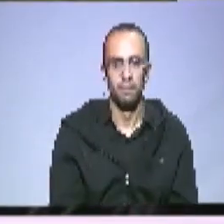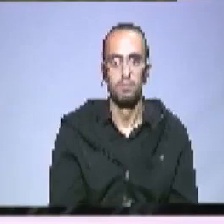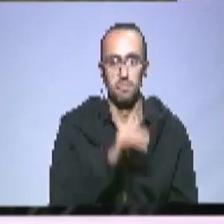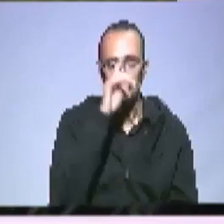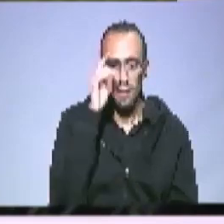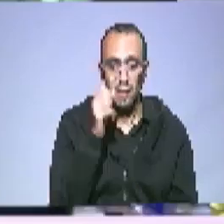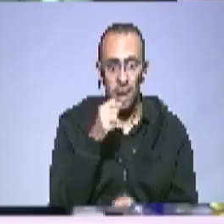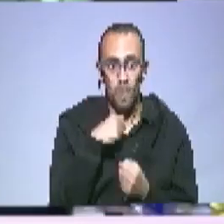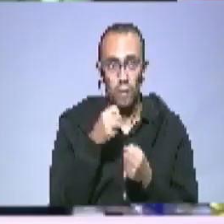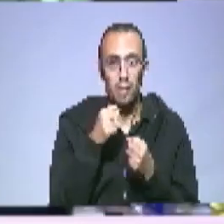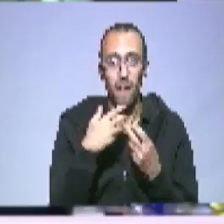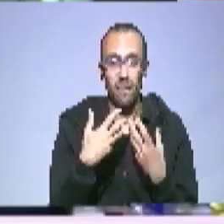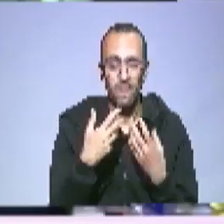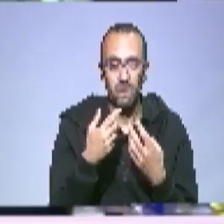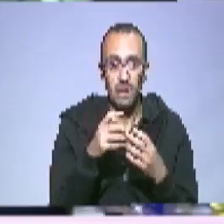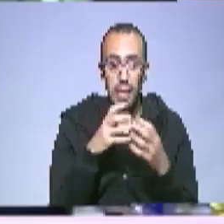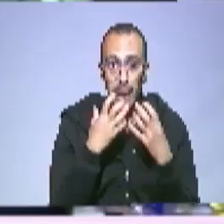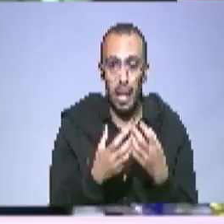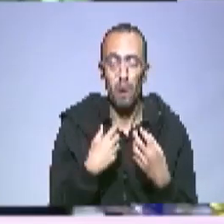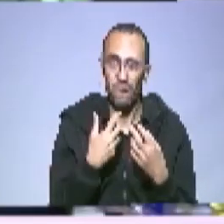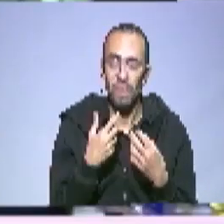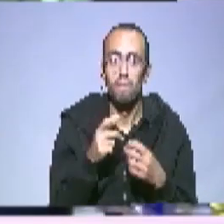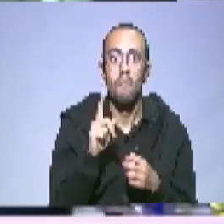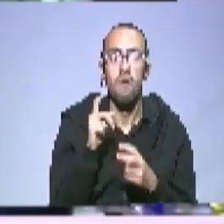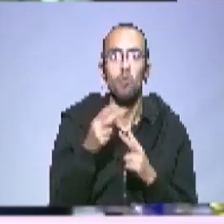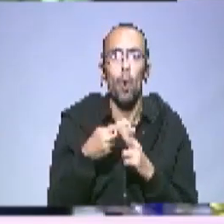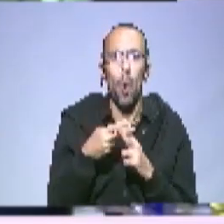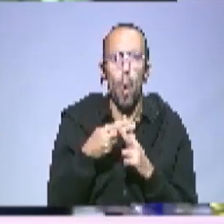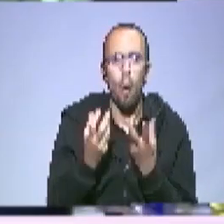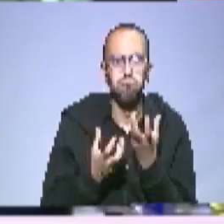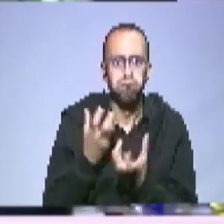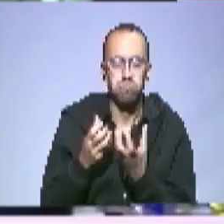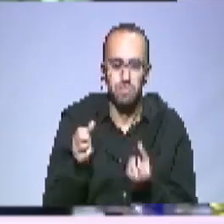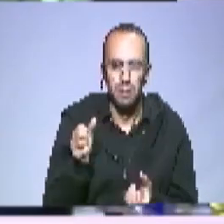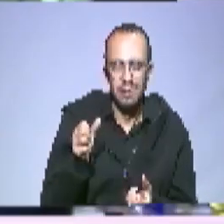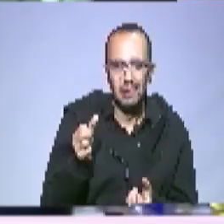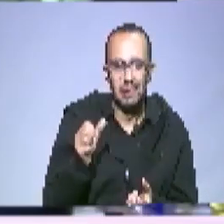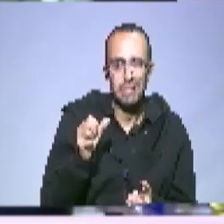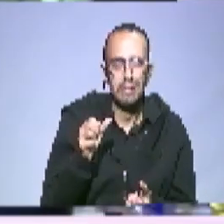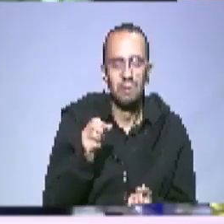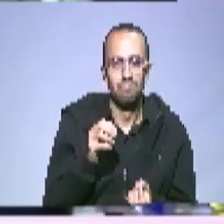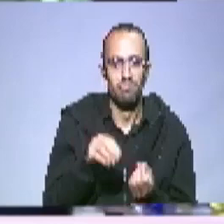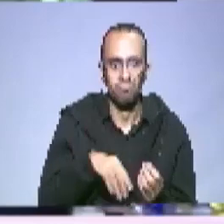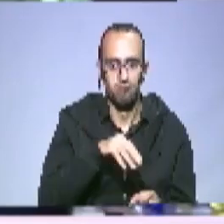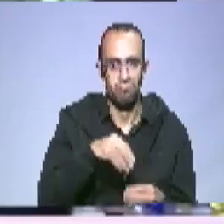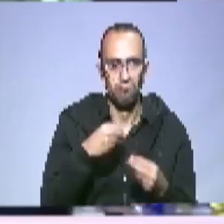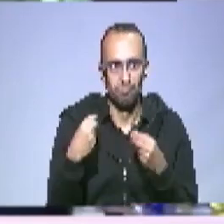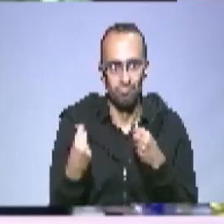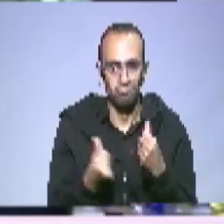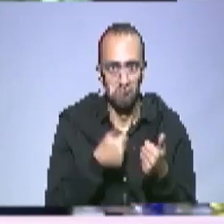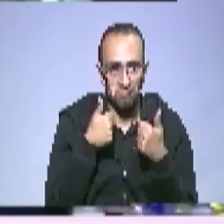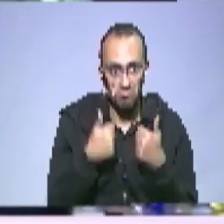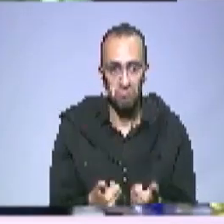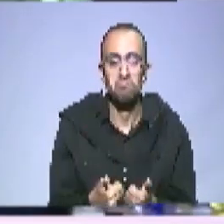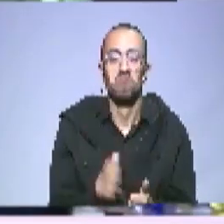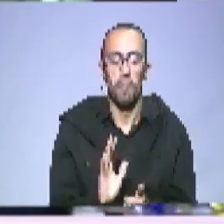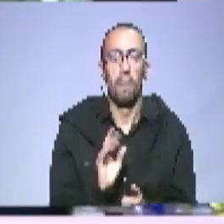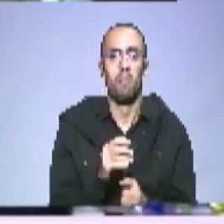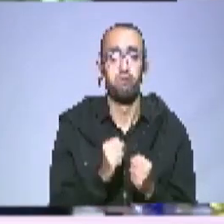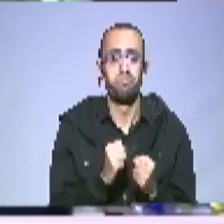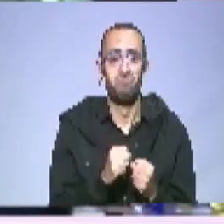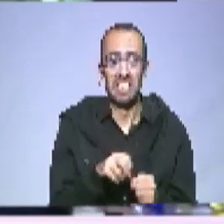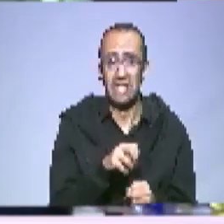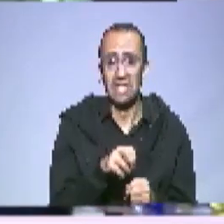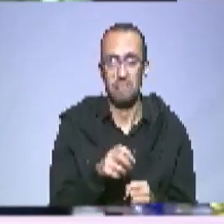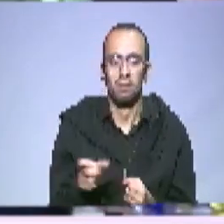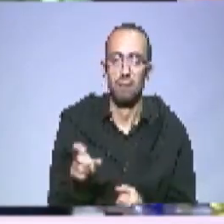بشوية ماء بتغلي غليان يعني، بتغلي ننزل عليها بشوية ماء بتغلي لغاية لما نوصل للقوام اللي احنا عايزينه. يا